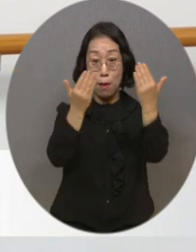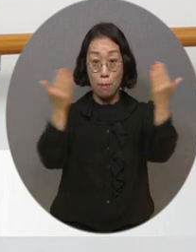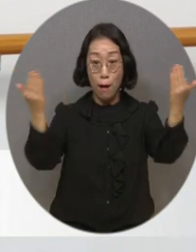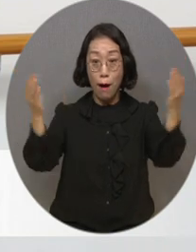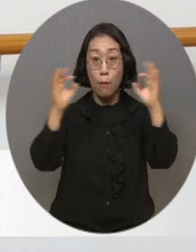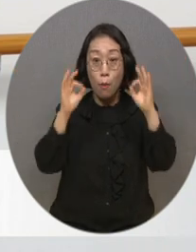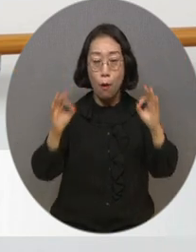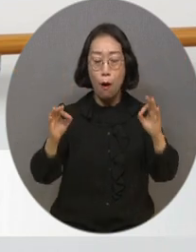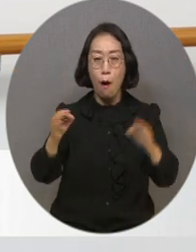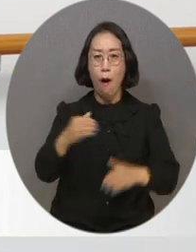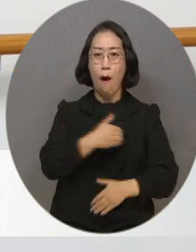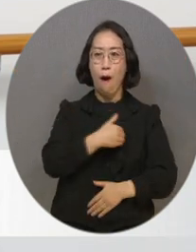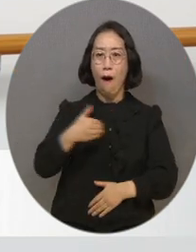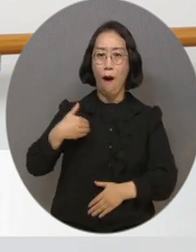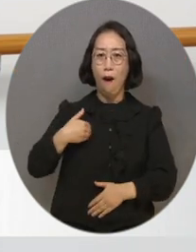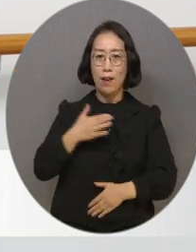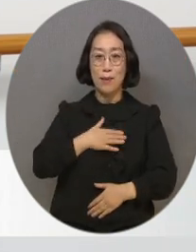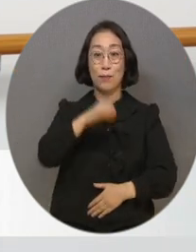보니까 너무 뿌듯하고